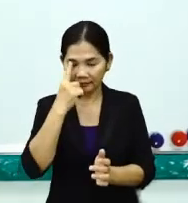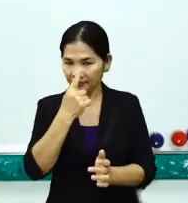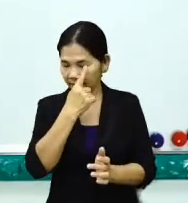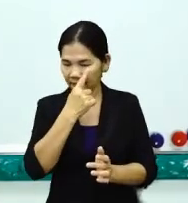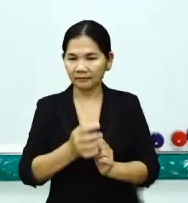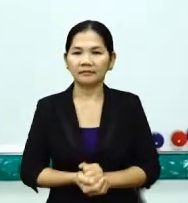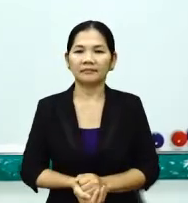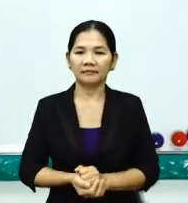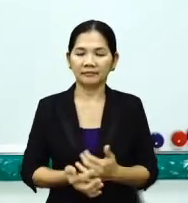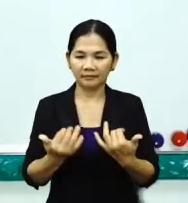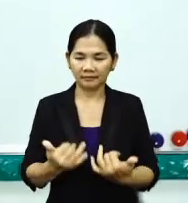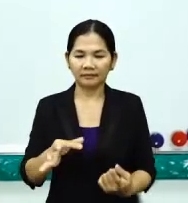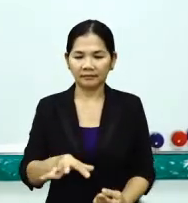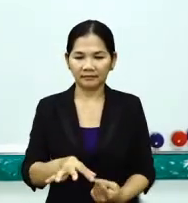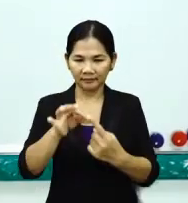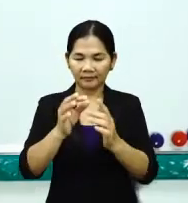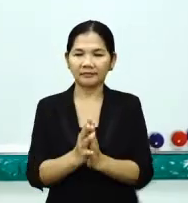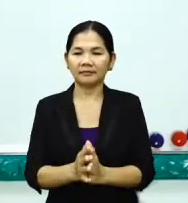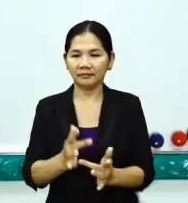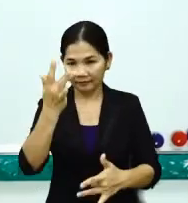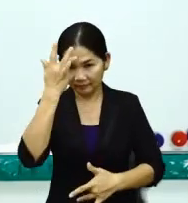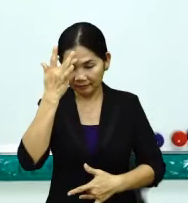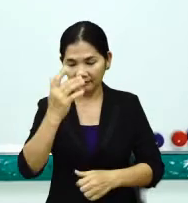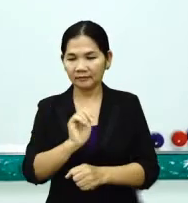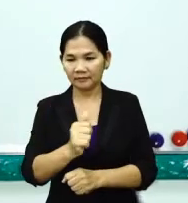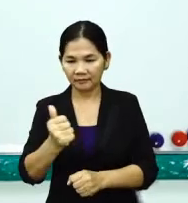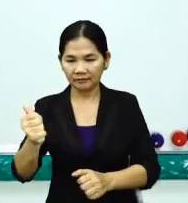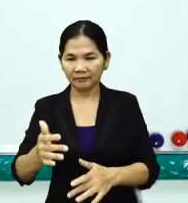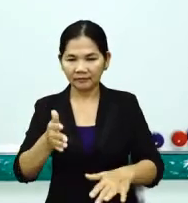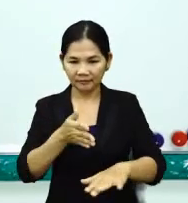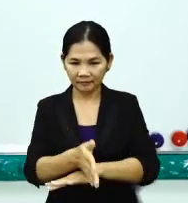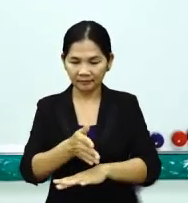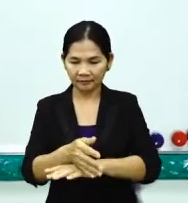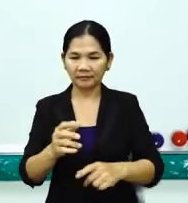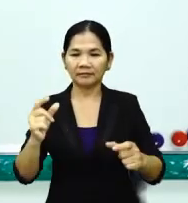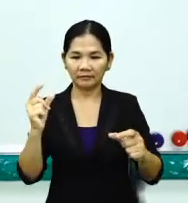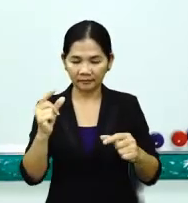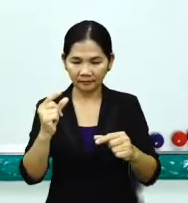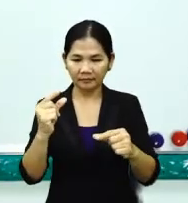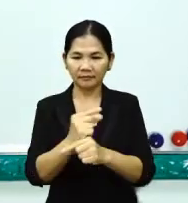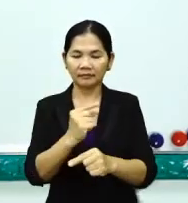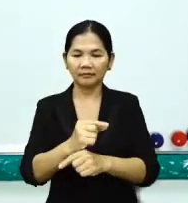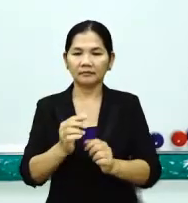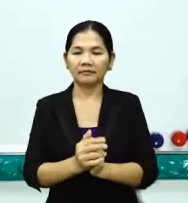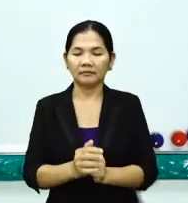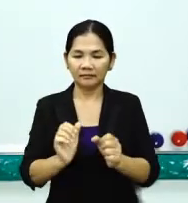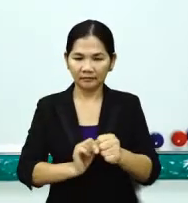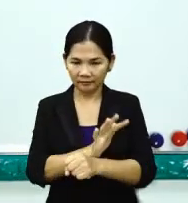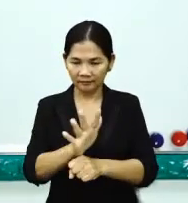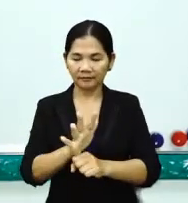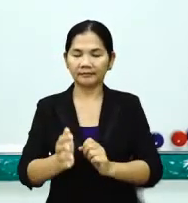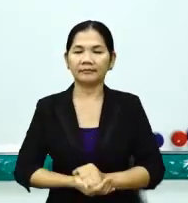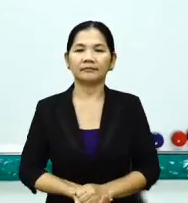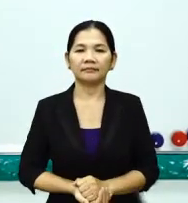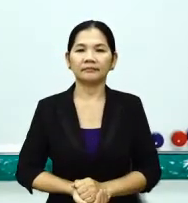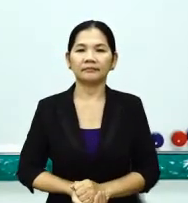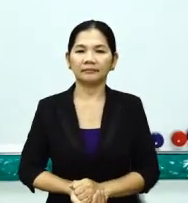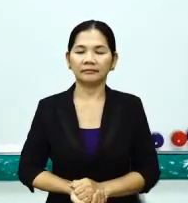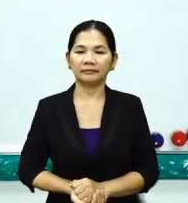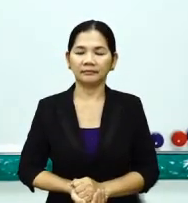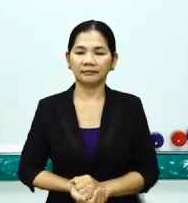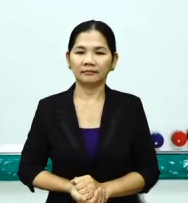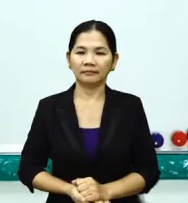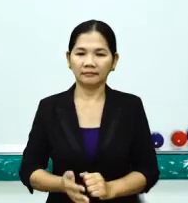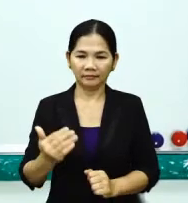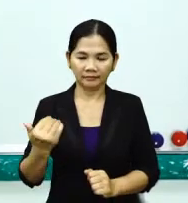phê nè Chìa bị xe nó cứ bằng ca luôn ở chìa phát bí chùm người chlo nọc ca xa hái Chà Covid đập rằm buồn Chà nè cử